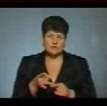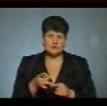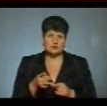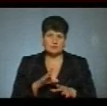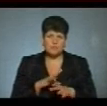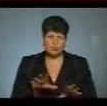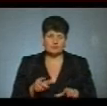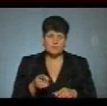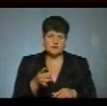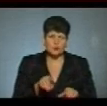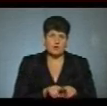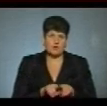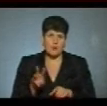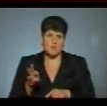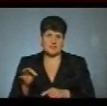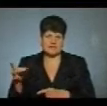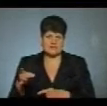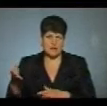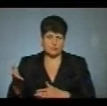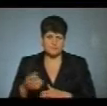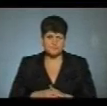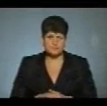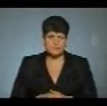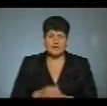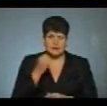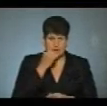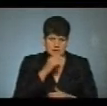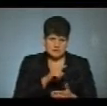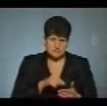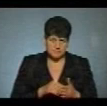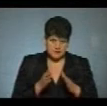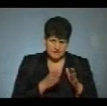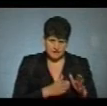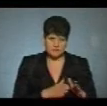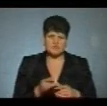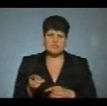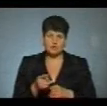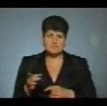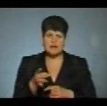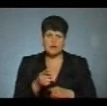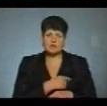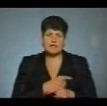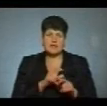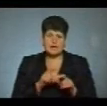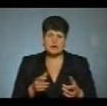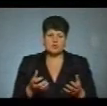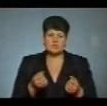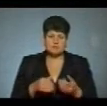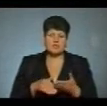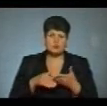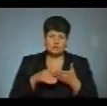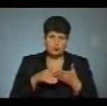Новоспірському? Ми вам дякую за запитання. Ми почули про те, що Тернопільська районна лікарня отримала